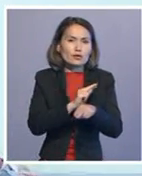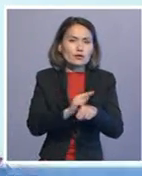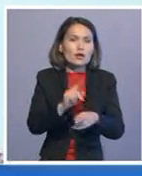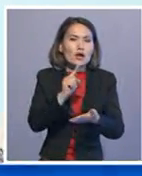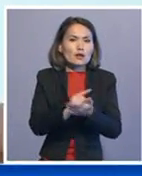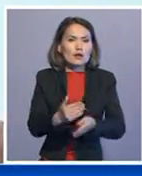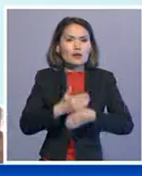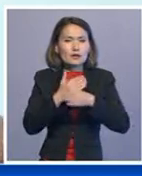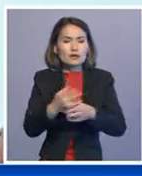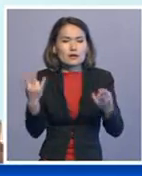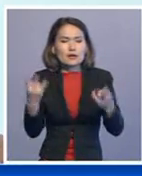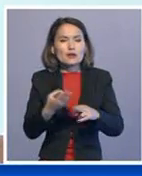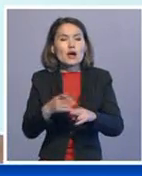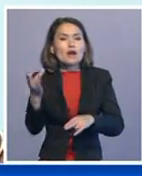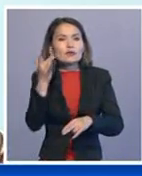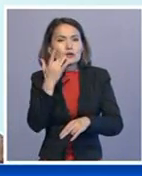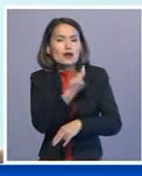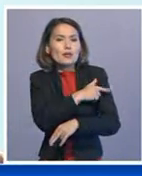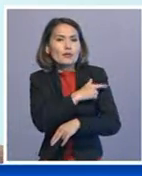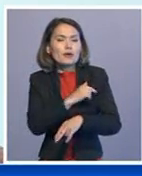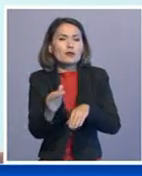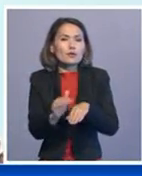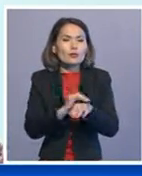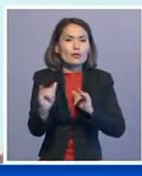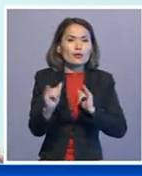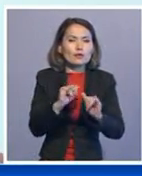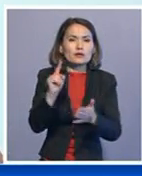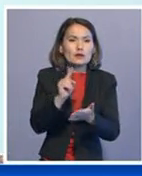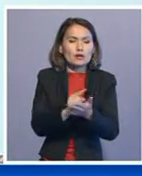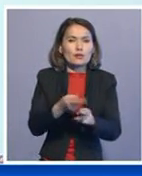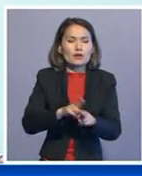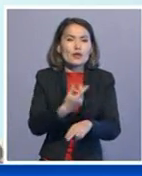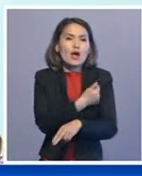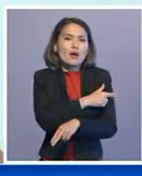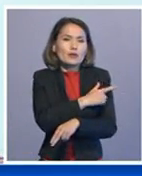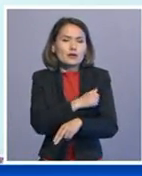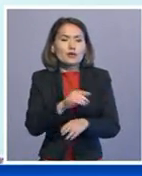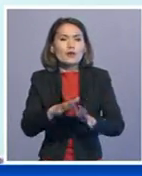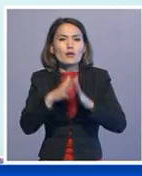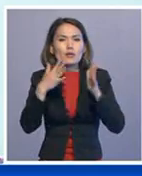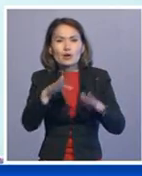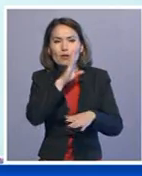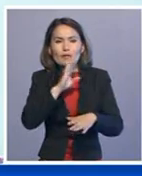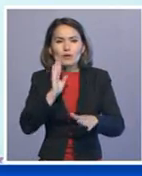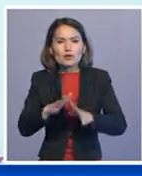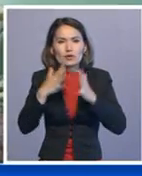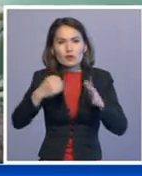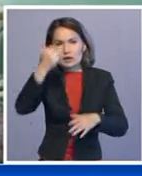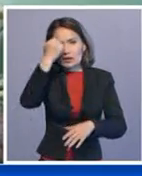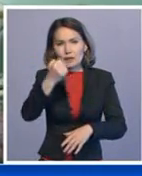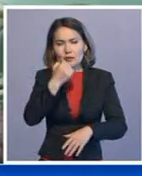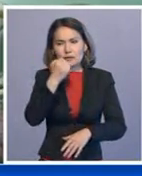қасыңнан шықпай, тәнің мен жаныңның арашасына айналады. Жұмыстарына ризамын. Сондықтан да мұндағы емделушілер атынан мен мейірбикелерге алғысымды